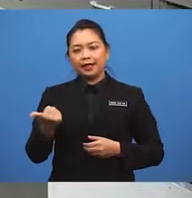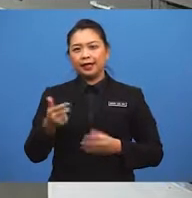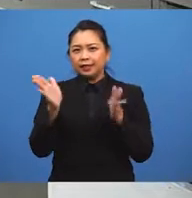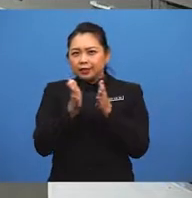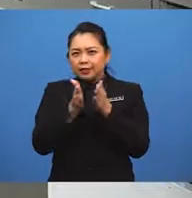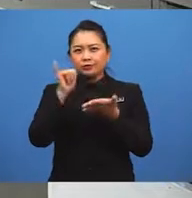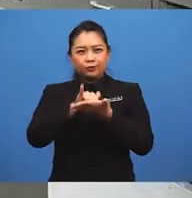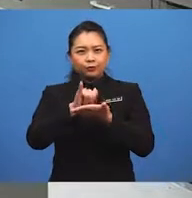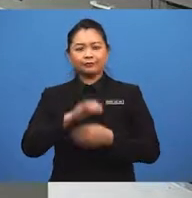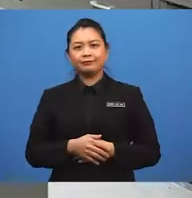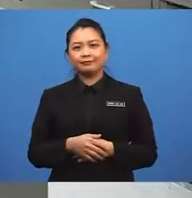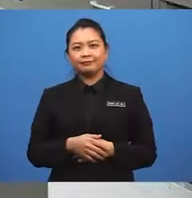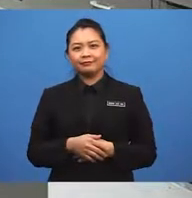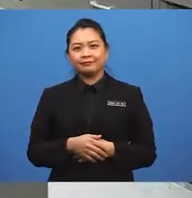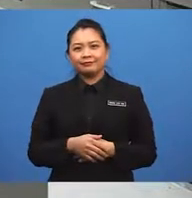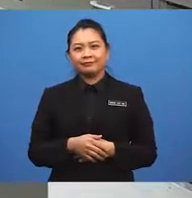kecil tersebut?